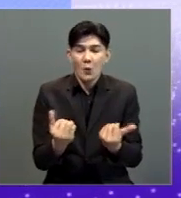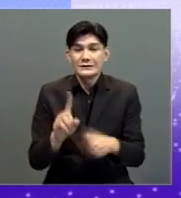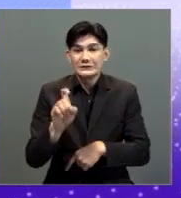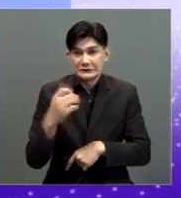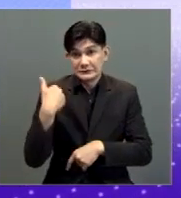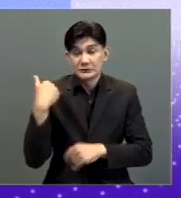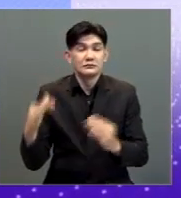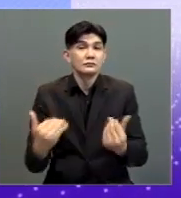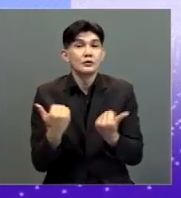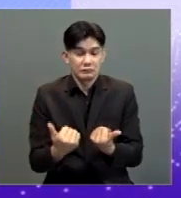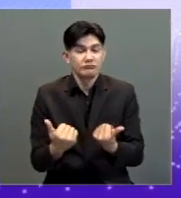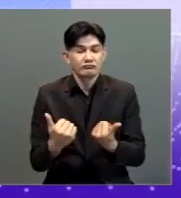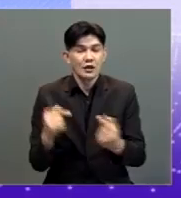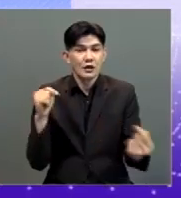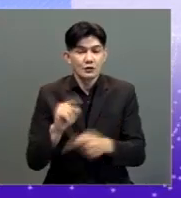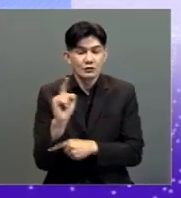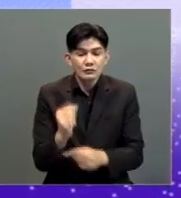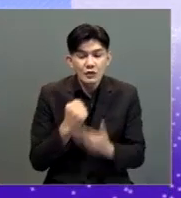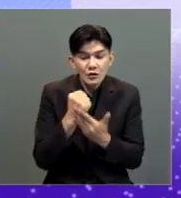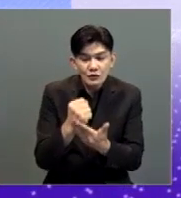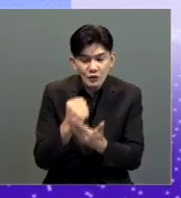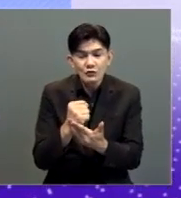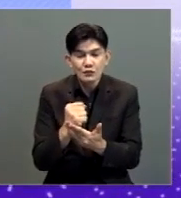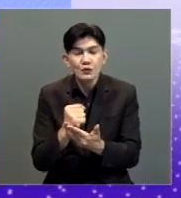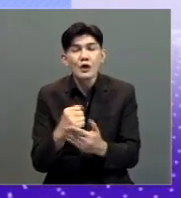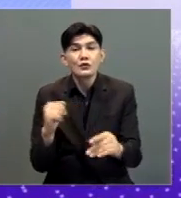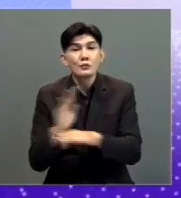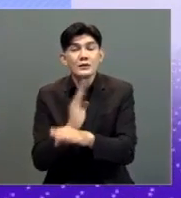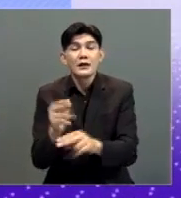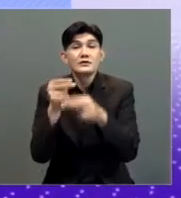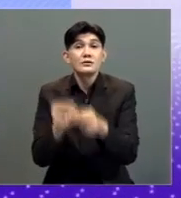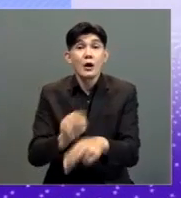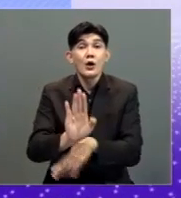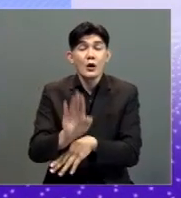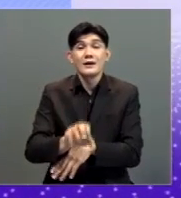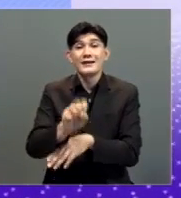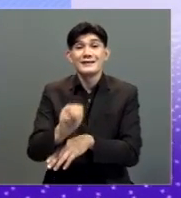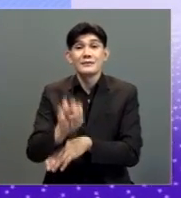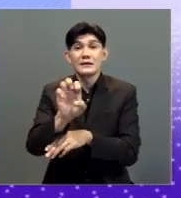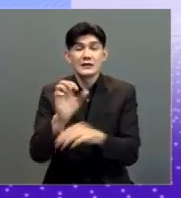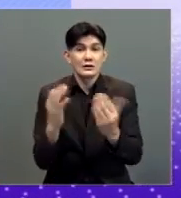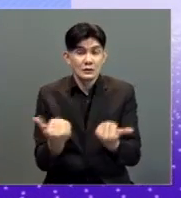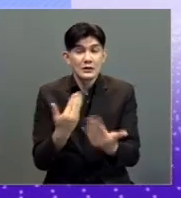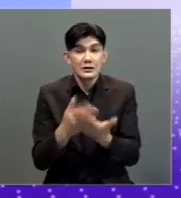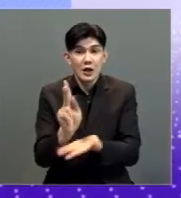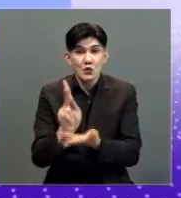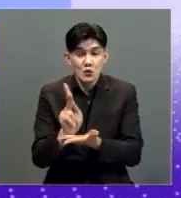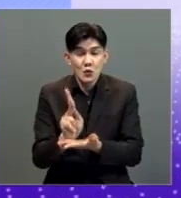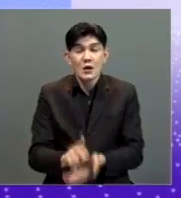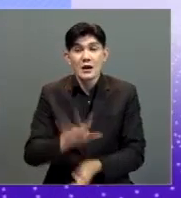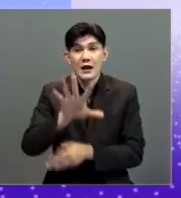คะดังนั้นจึงเป็นการออกซอฟท์โลนเพื่อให้ภาคธุรกิจโดยเฉพาะยังกลุ่ม SME นะคะจะมีวงเงินอยู่